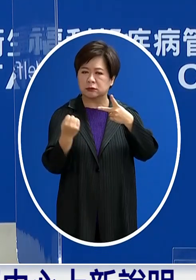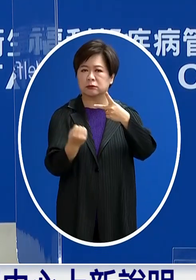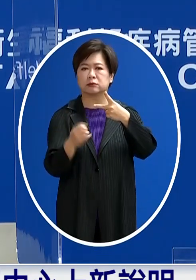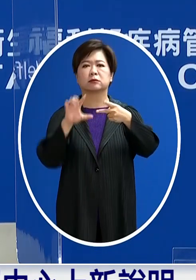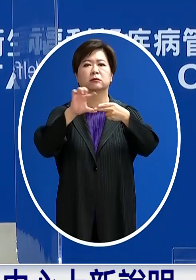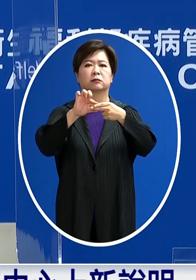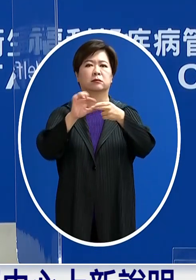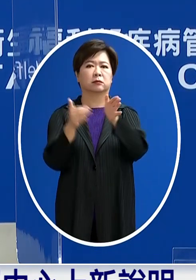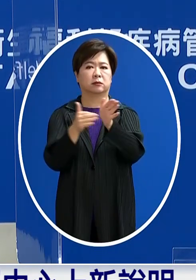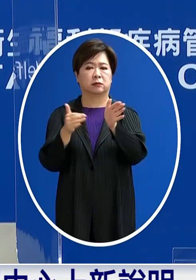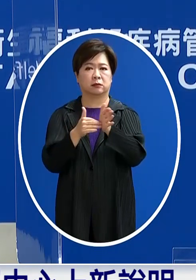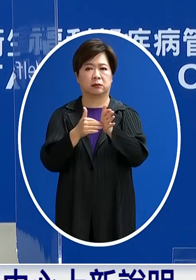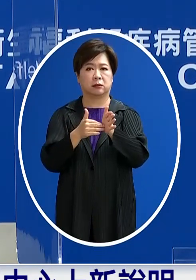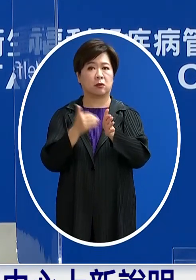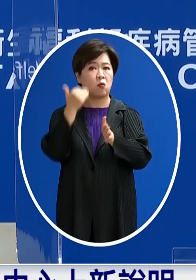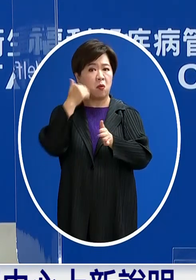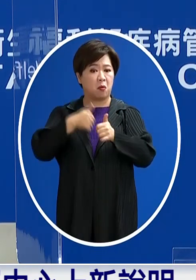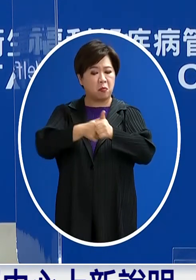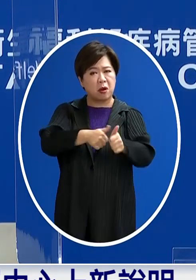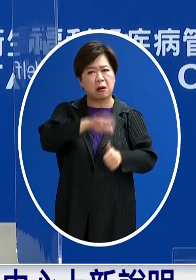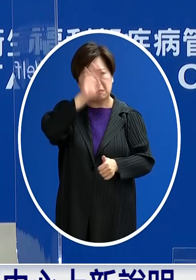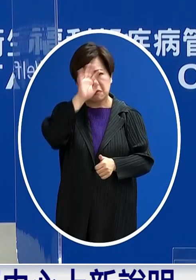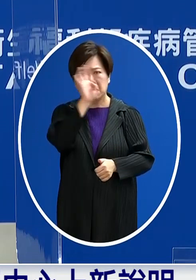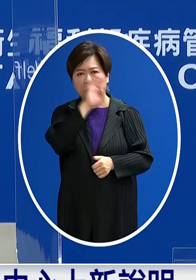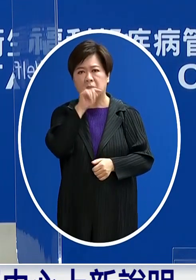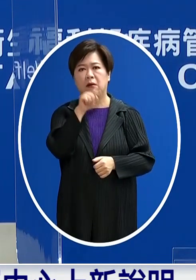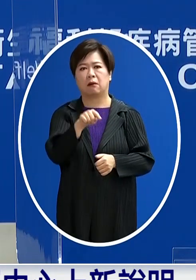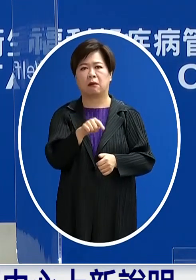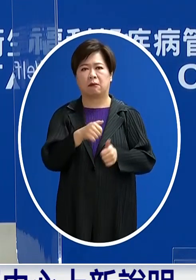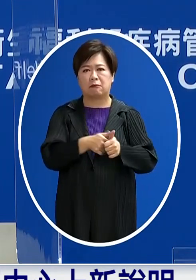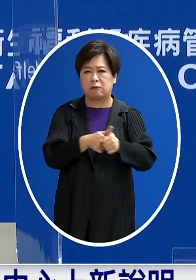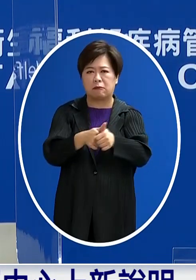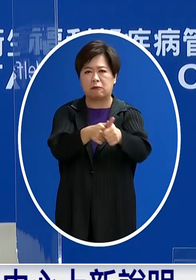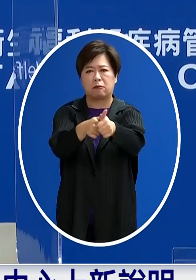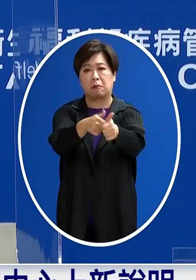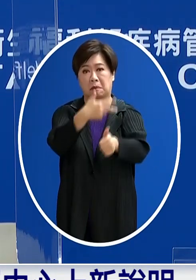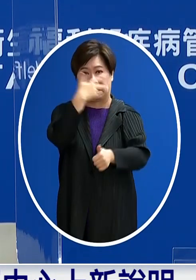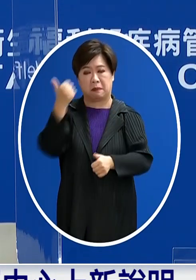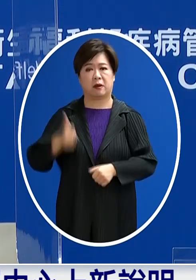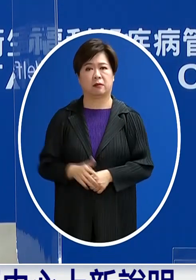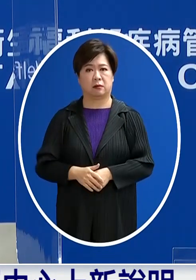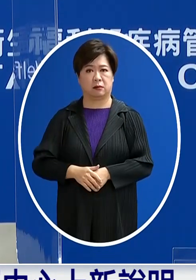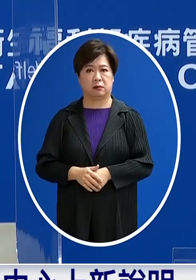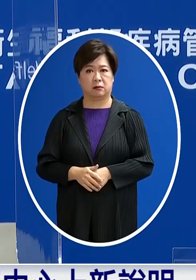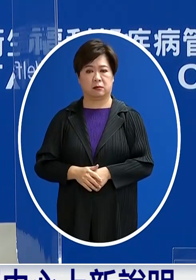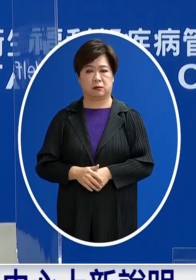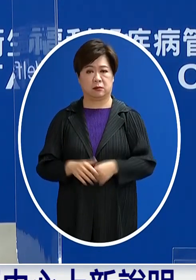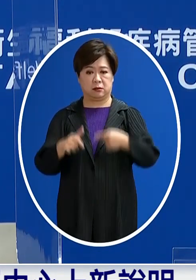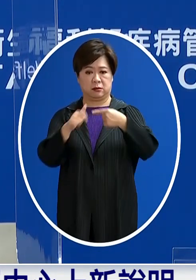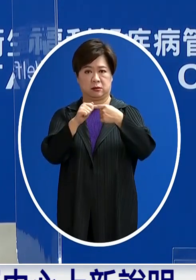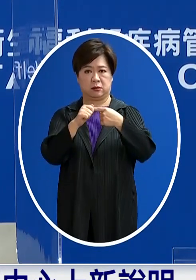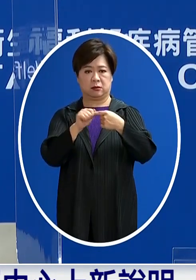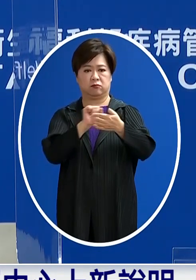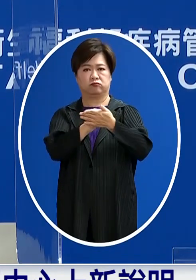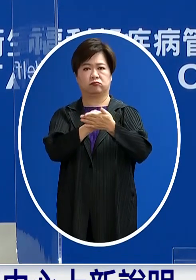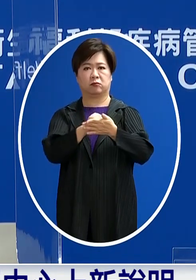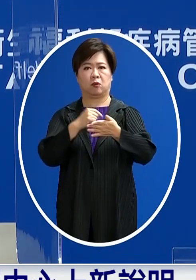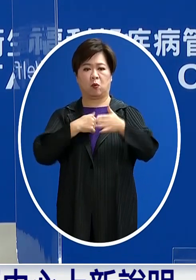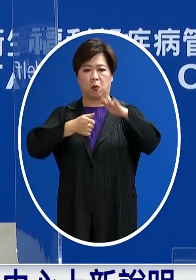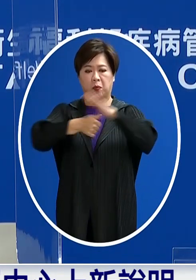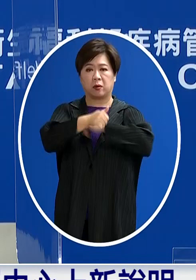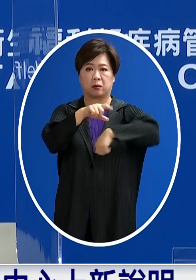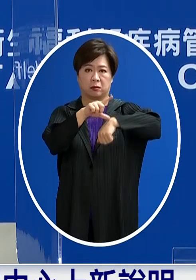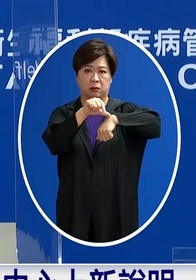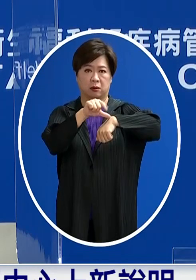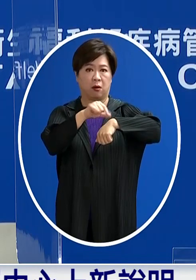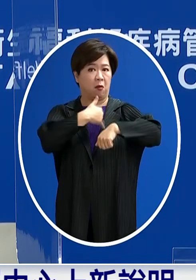作为你在疫调上的一个辅助的工具，因为它只会出现第一个，它到的时间而没有离开的时间。